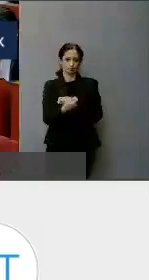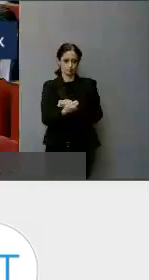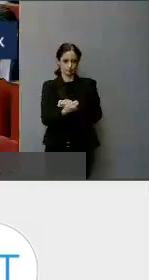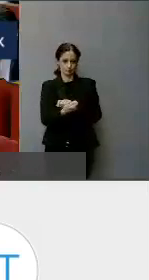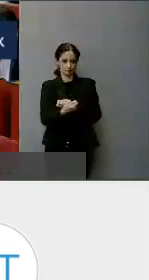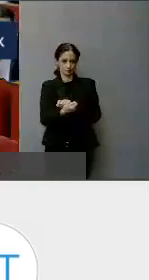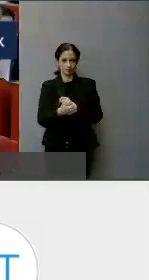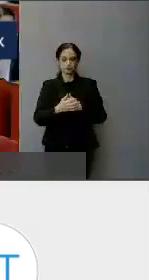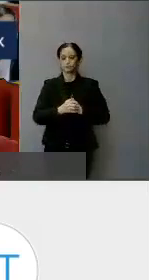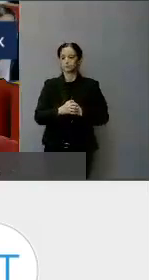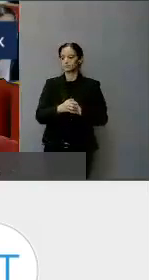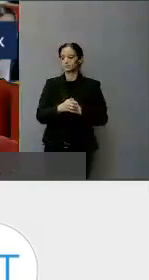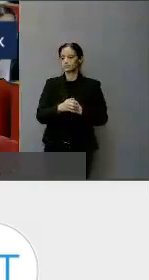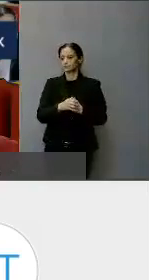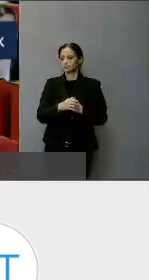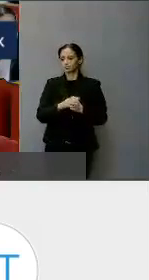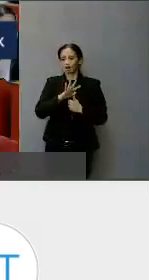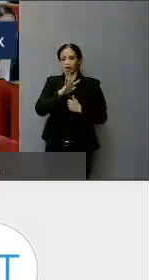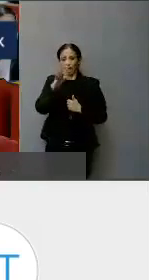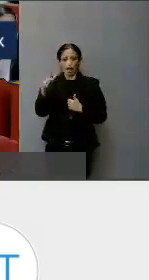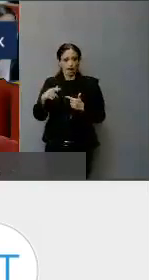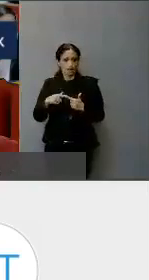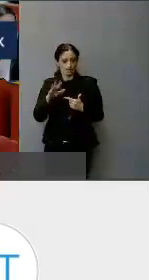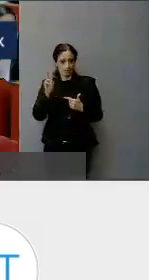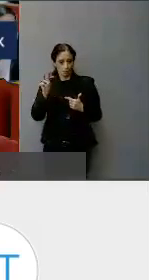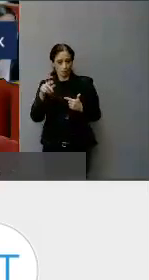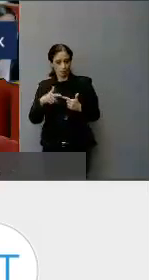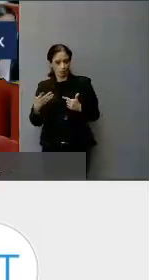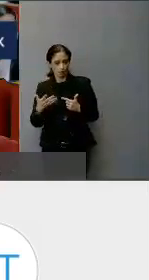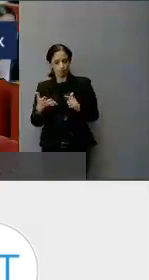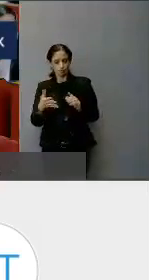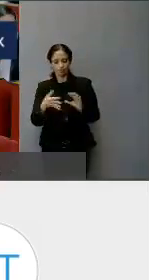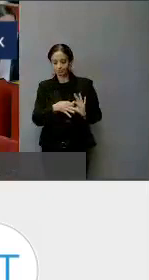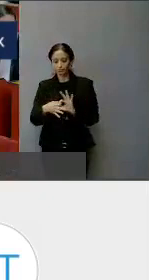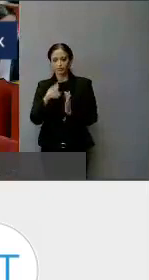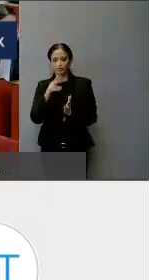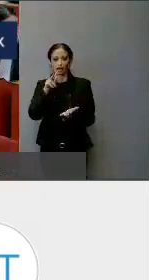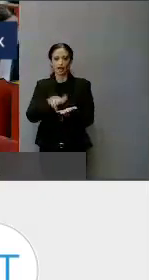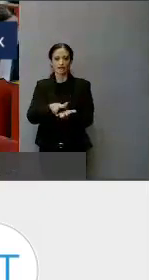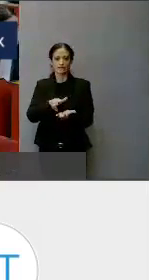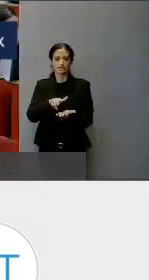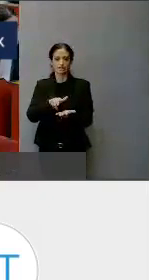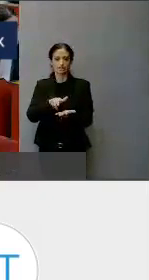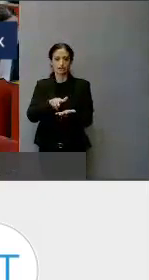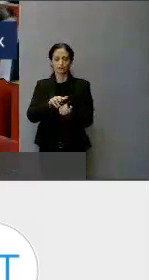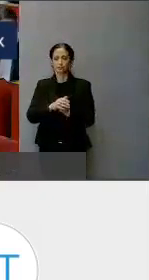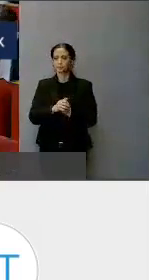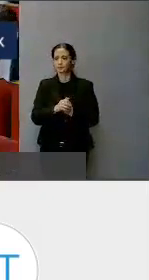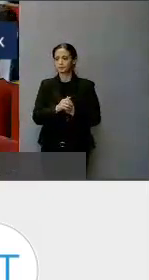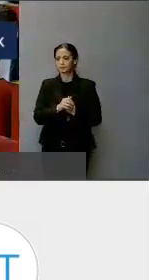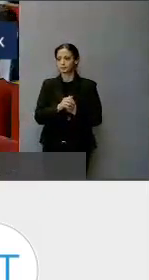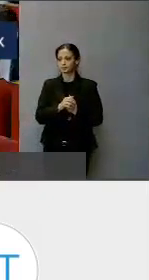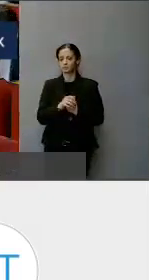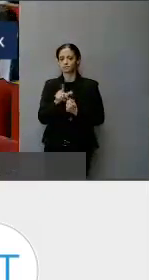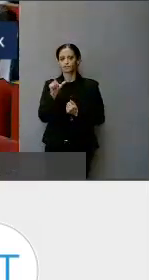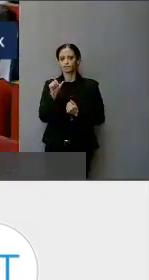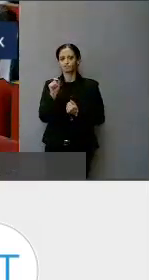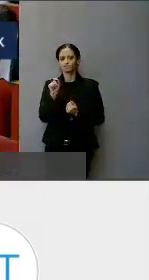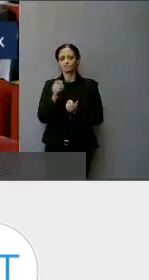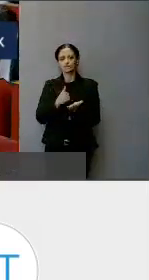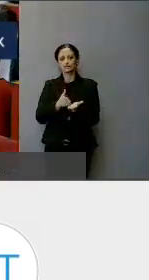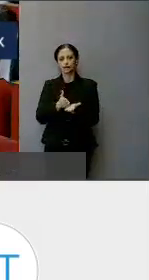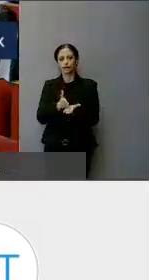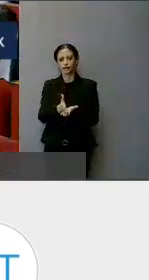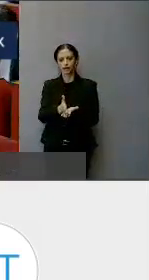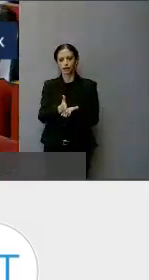l'altra questione è quella legata alle garanzie trent'anni quando in realtà